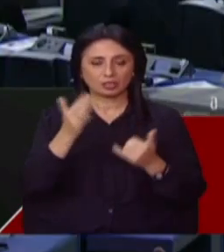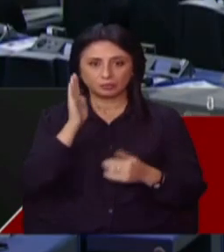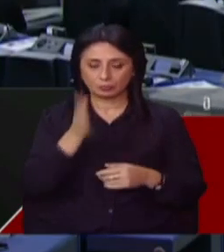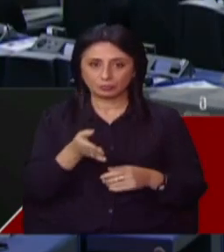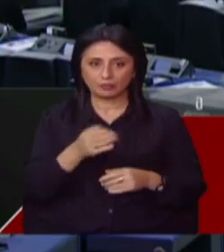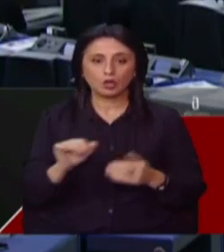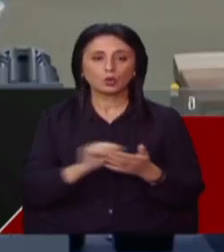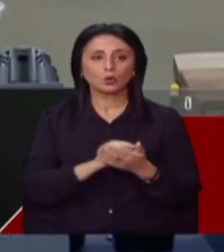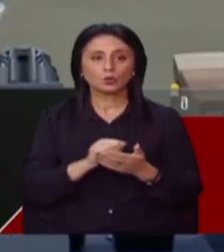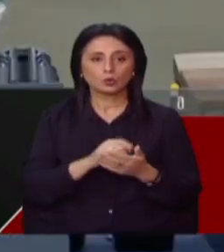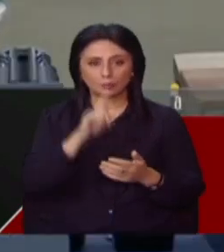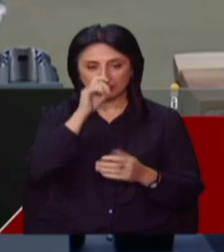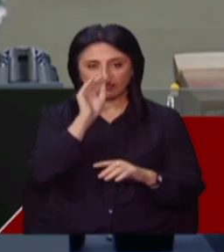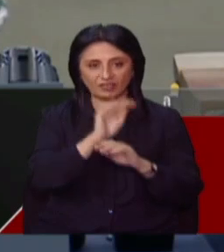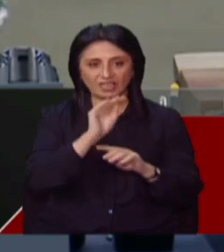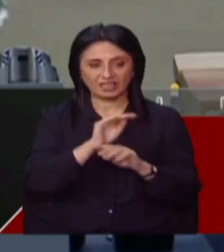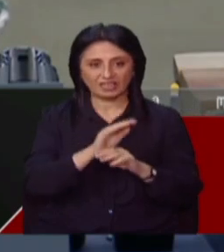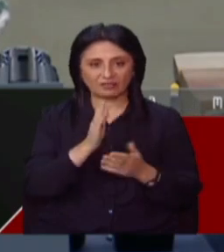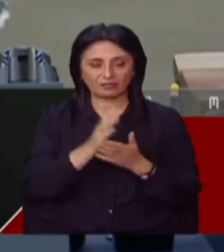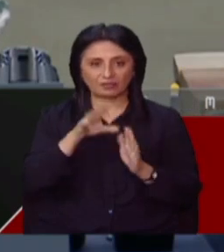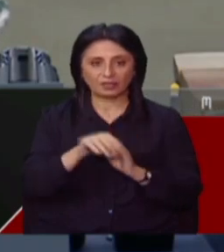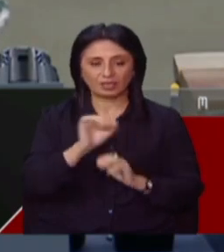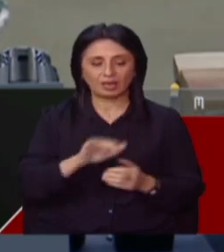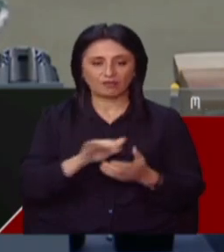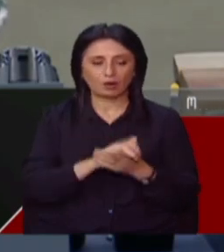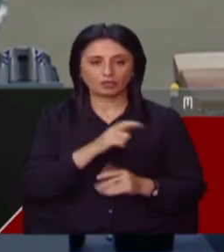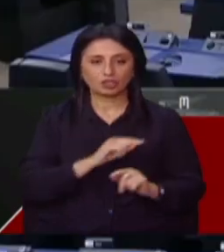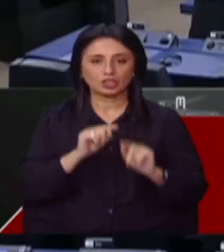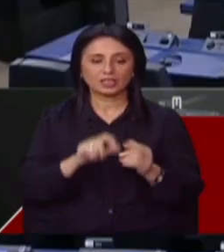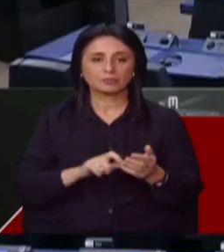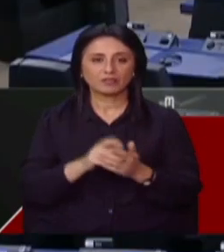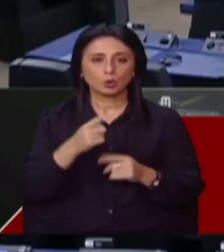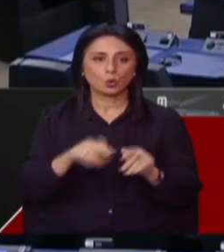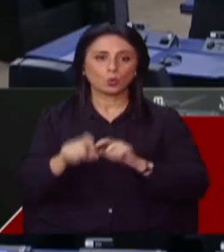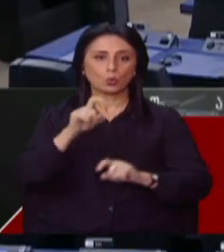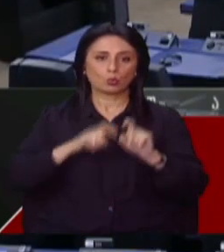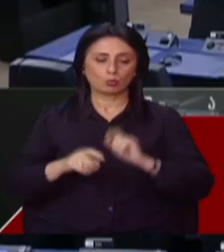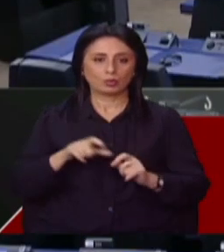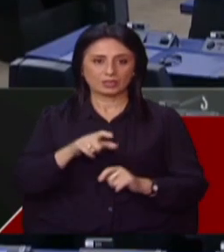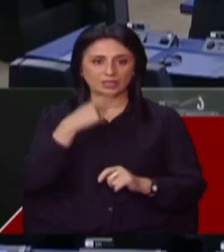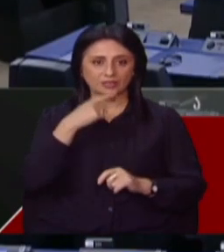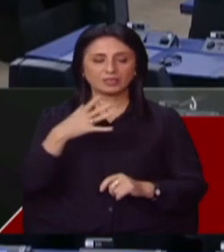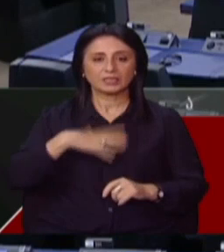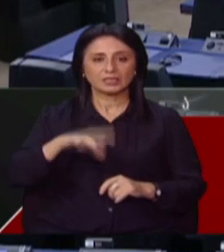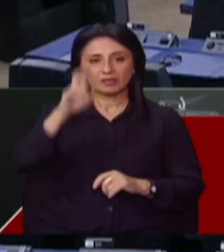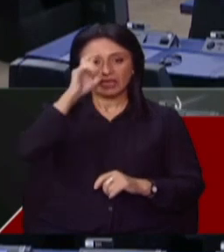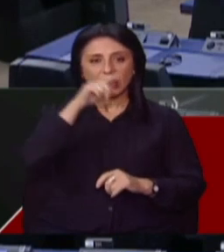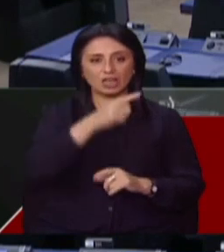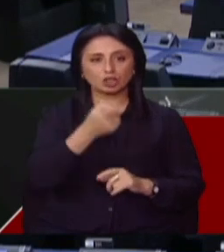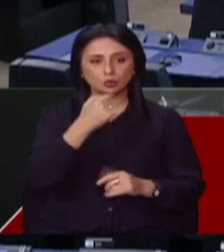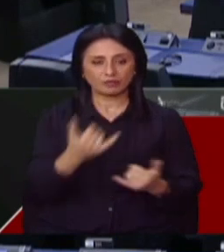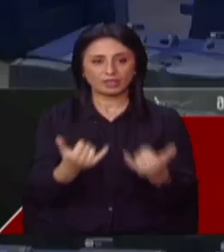უყრის. დოკუმენტი მწვავე კრიტიკულ გზავნილებს შეიცავს. ევროკავშირში გაწევრიანების გზაზე უკუსვლაზე საუბრობს და საქართველოს